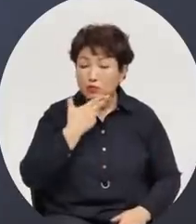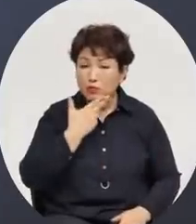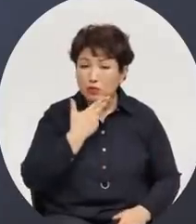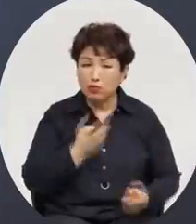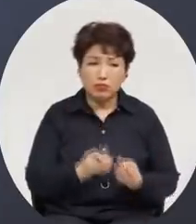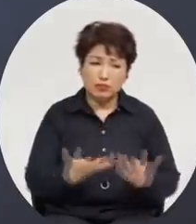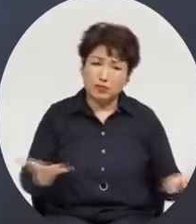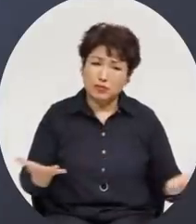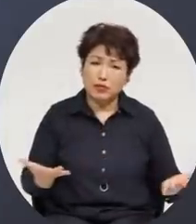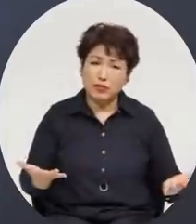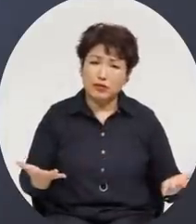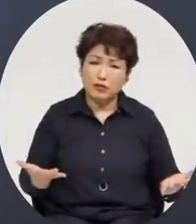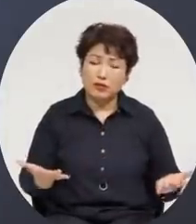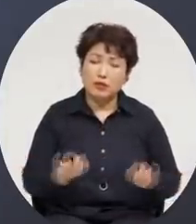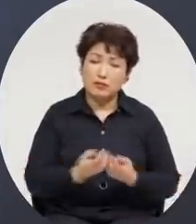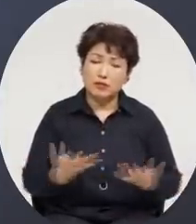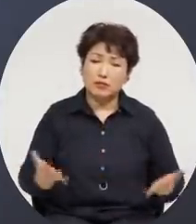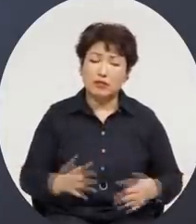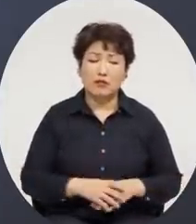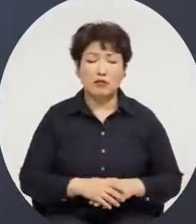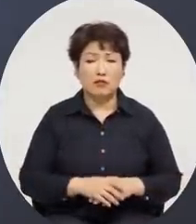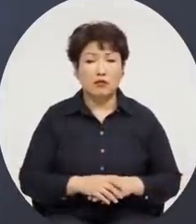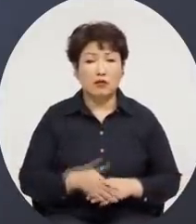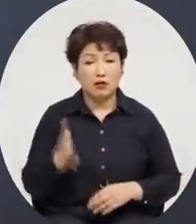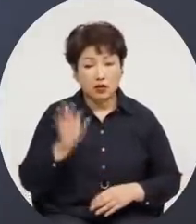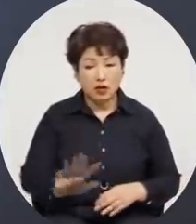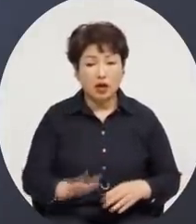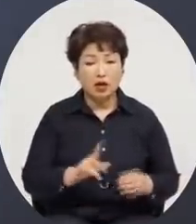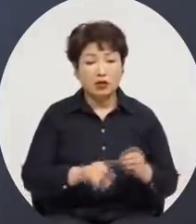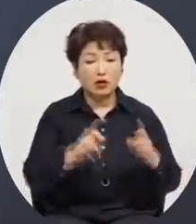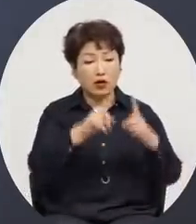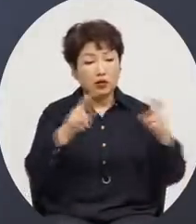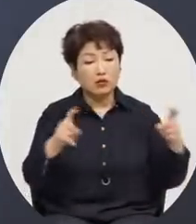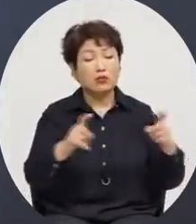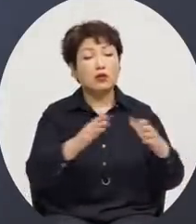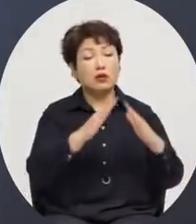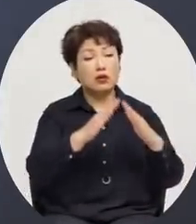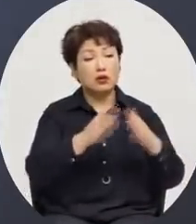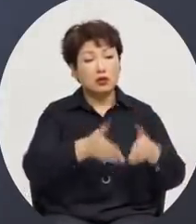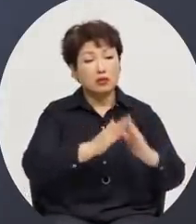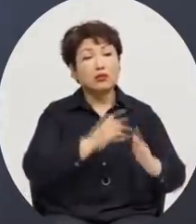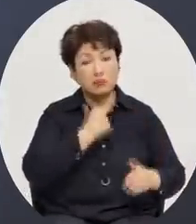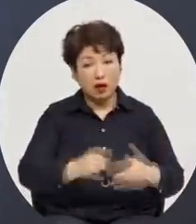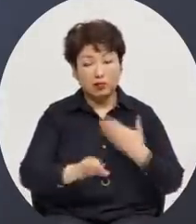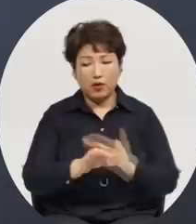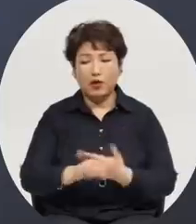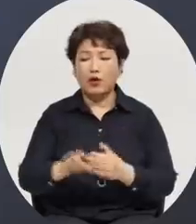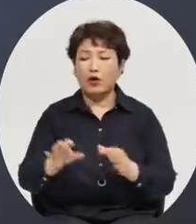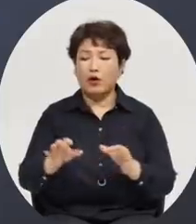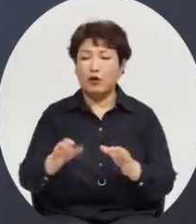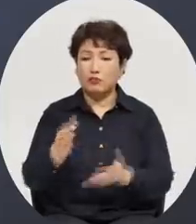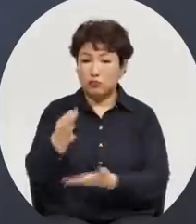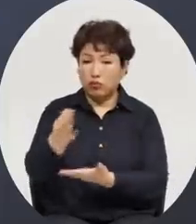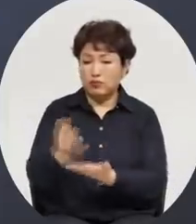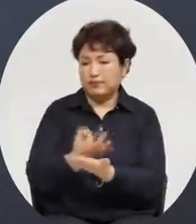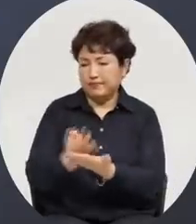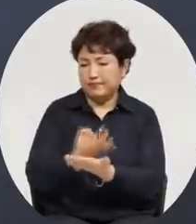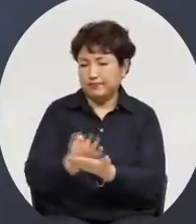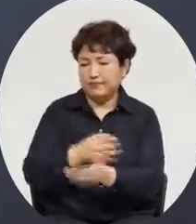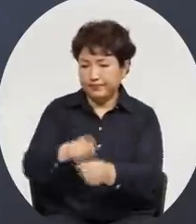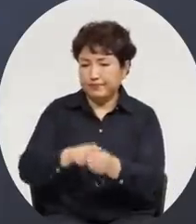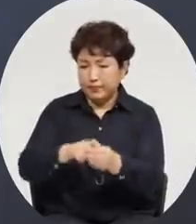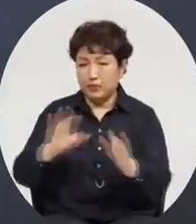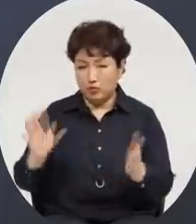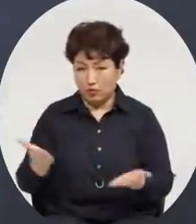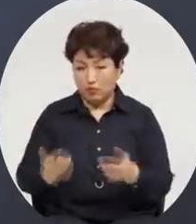짓고 싶어도 못 짓는 거고 그죠? 그 다음에 짓고 싶으면 지금부터 돈을 모으면 되는 거고 안 그러면 다른